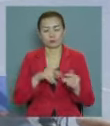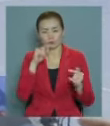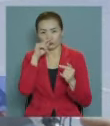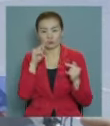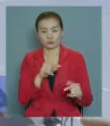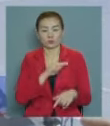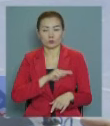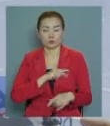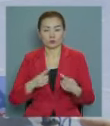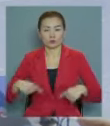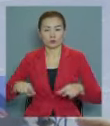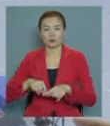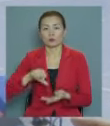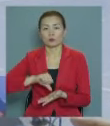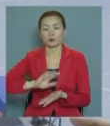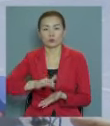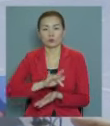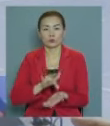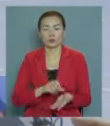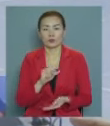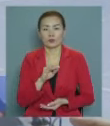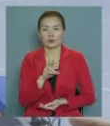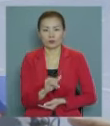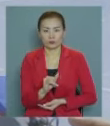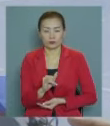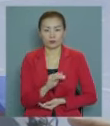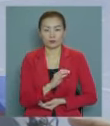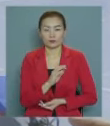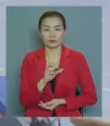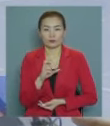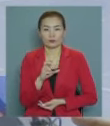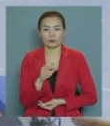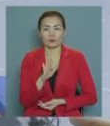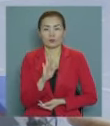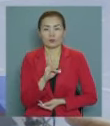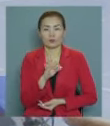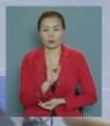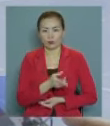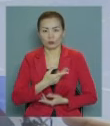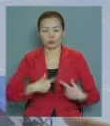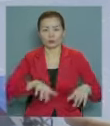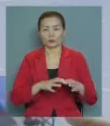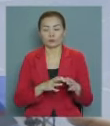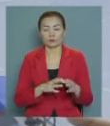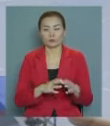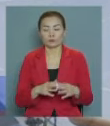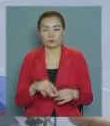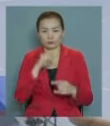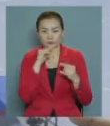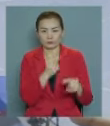қызметкерлері қатысады. Қазіргі уақытта Атырау қаласында батыс аумағы бойынша сыбайлас жемқорлыққа